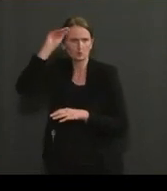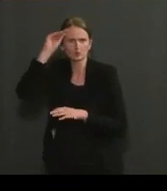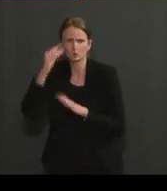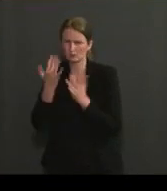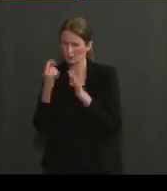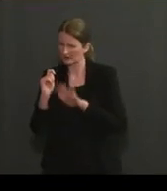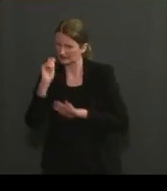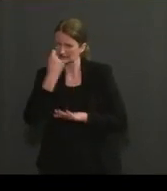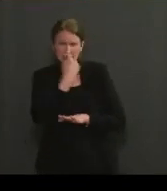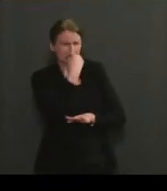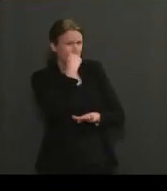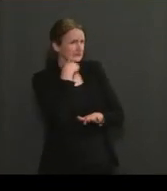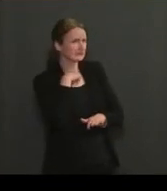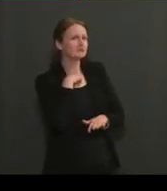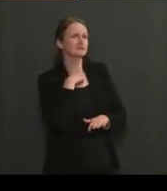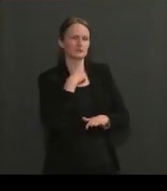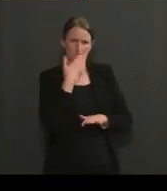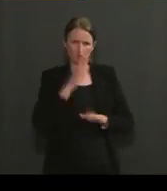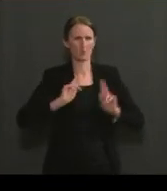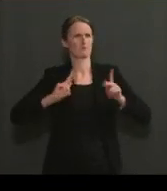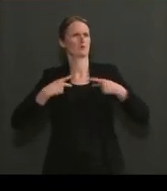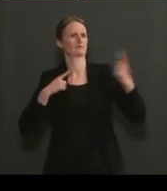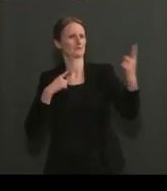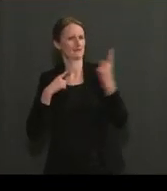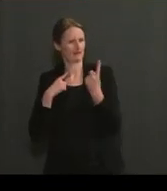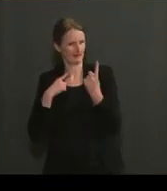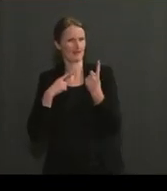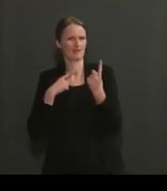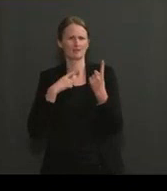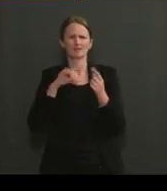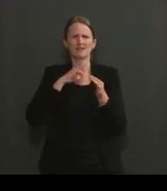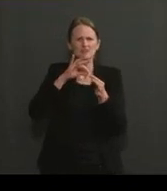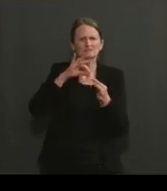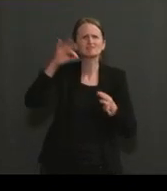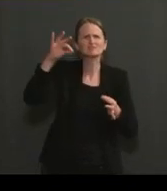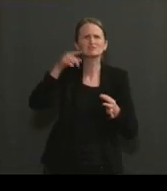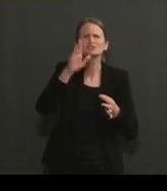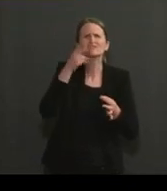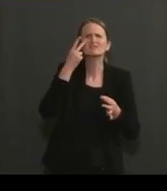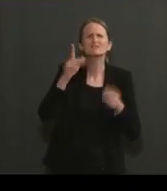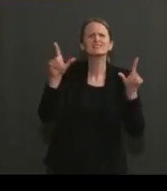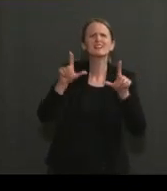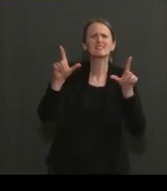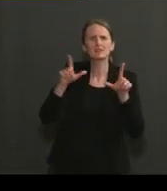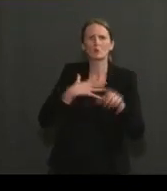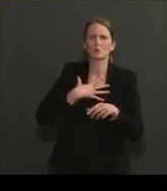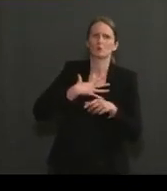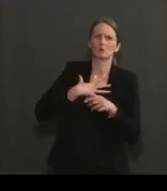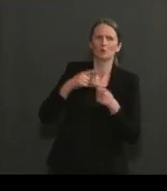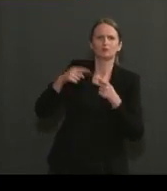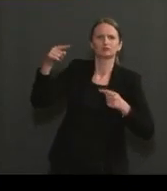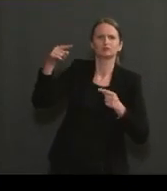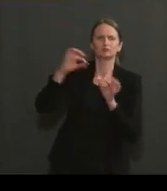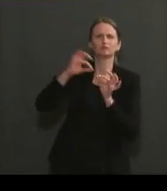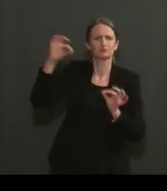le faire avec cette fameuse tigette dont vous avez déjà vu à la télévision de nombreuses représentations. Si on ne prélève pas